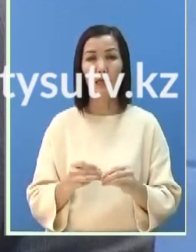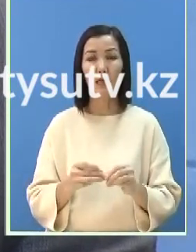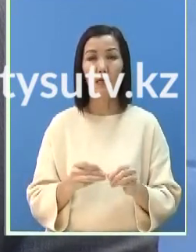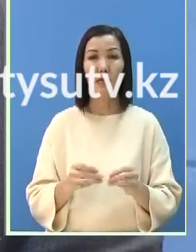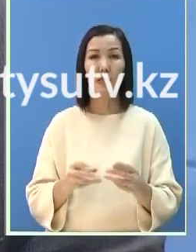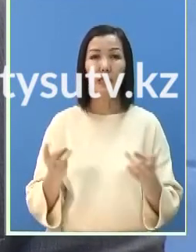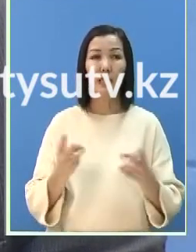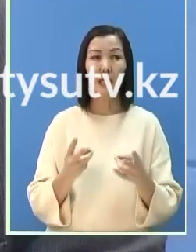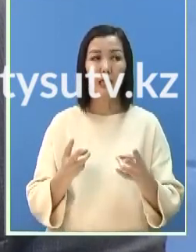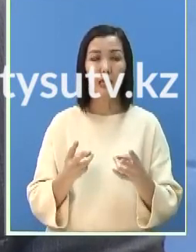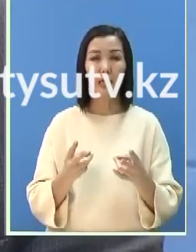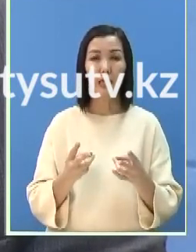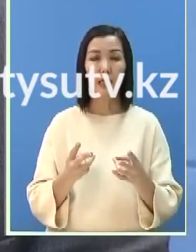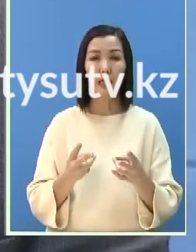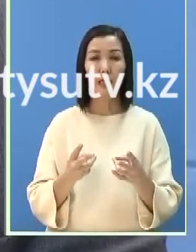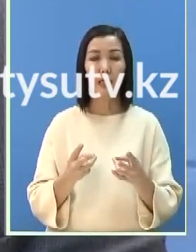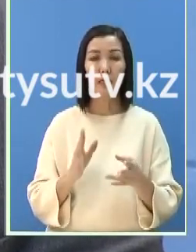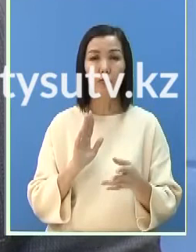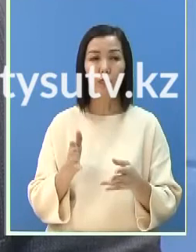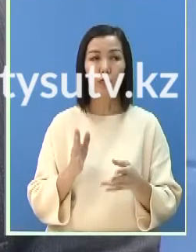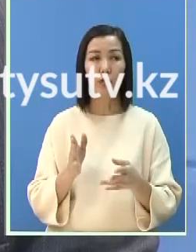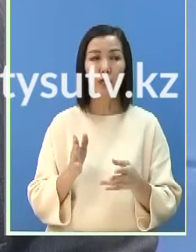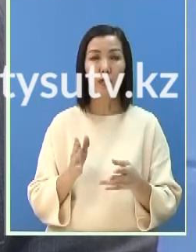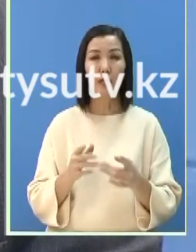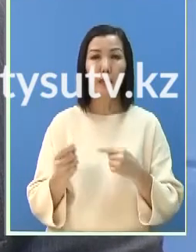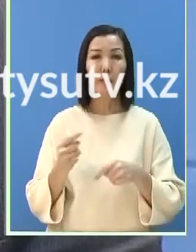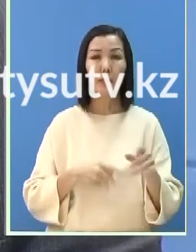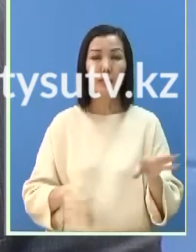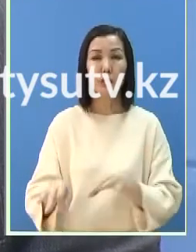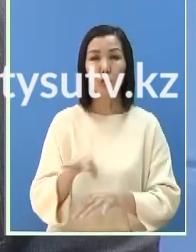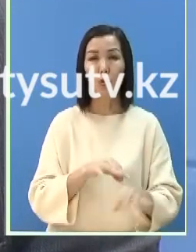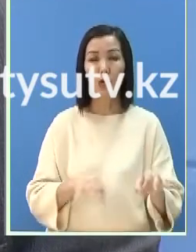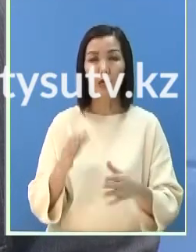керек мағлұмат болар деп ойлаймын. Бізде жаңағы айтып өткен бизнес жол картасы бар.